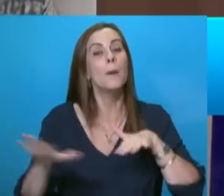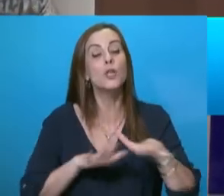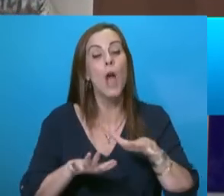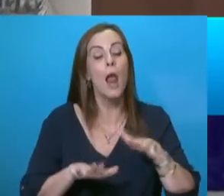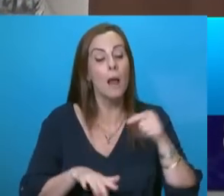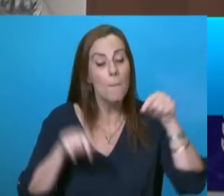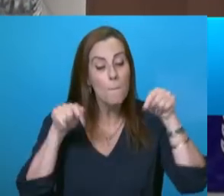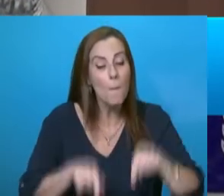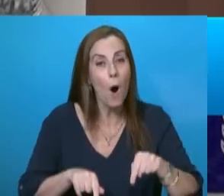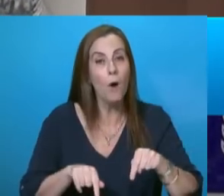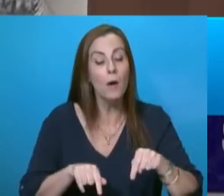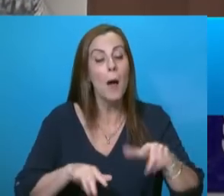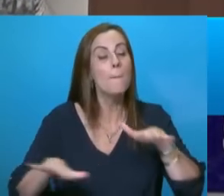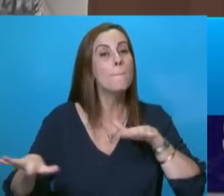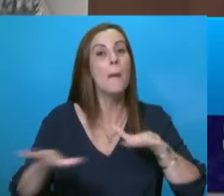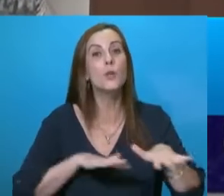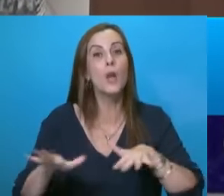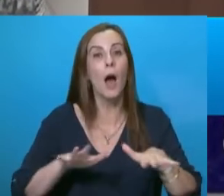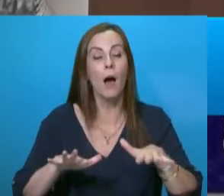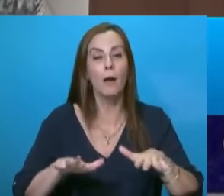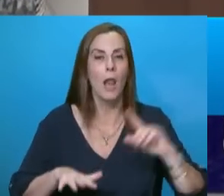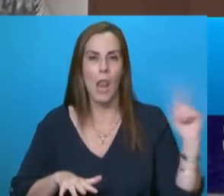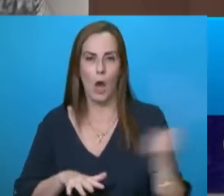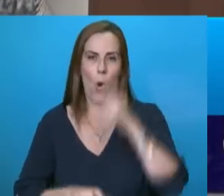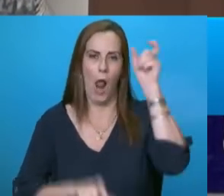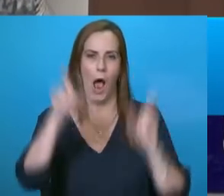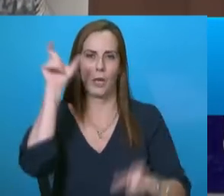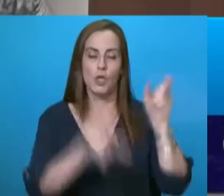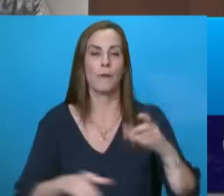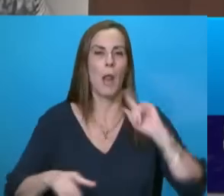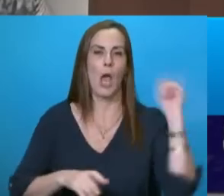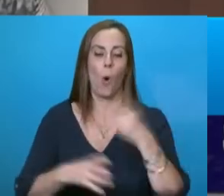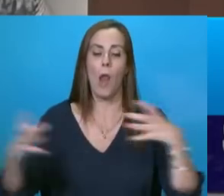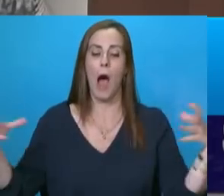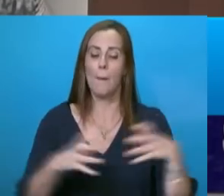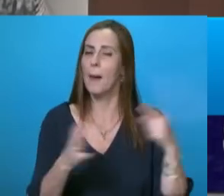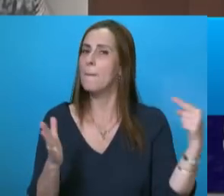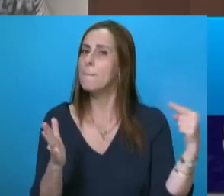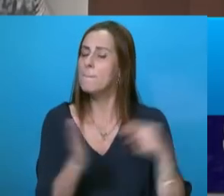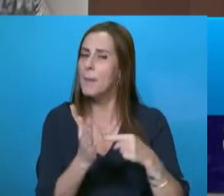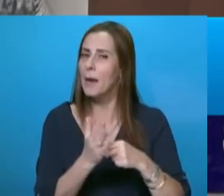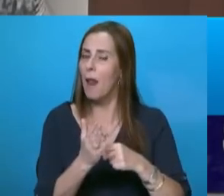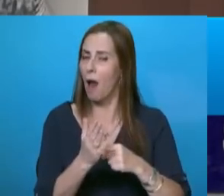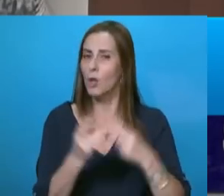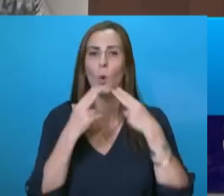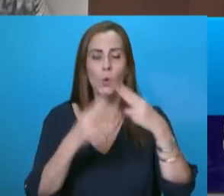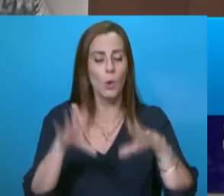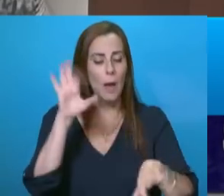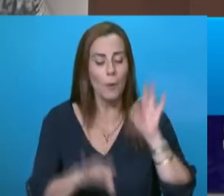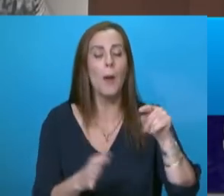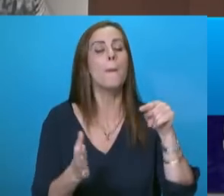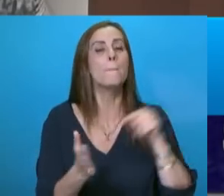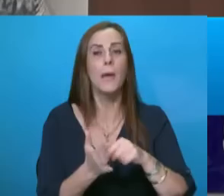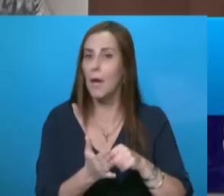בישראל, ממשלה לעם בישראל. על רקע תוצאות הבחירות והעובדה